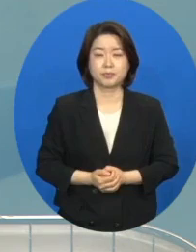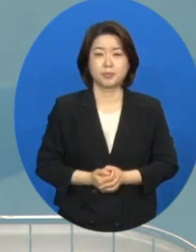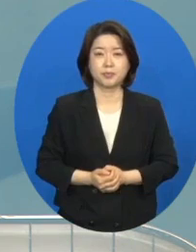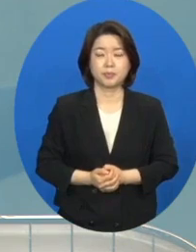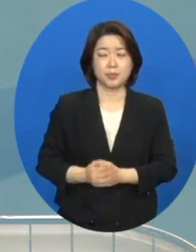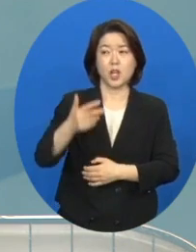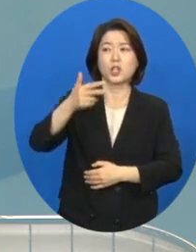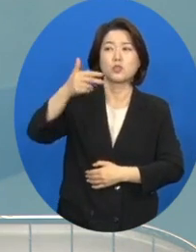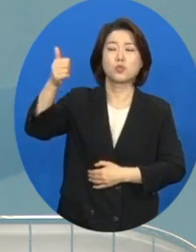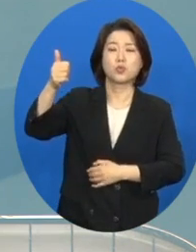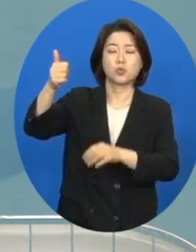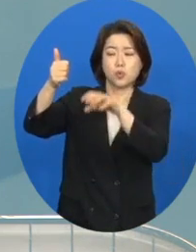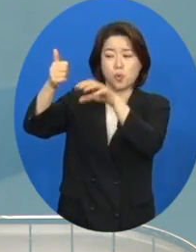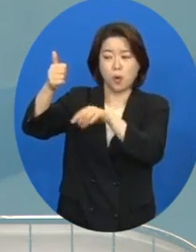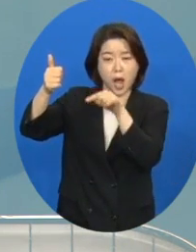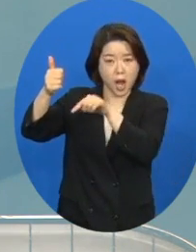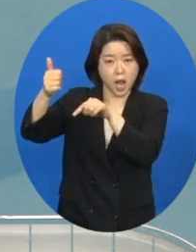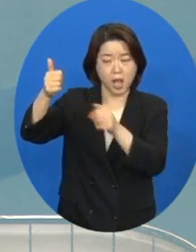주 안에서 죽으면 돼요.